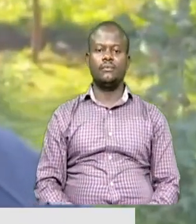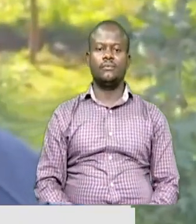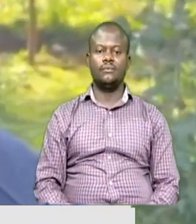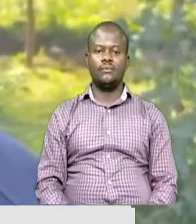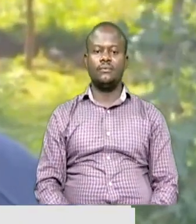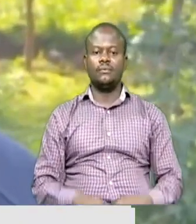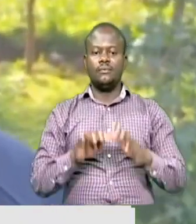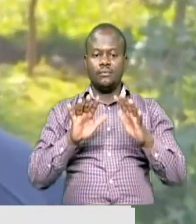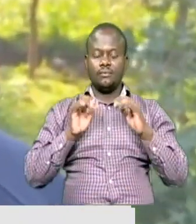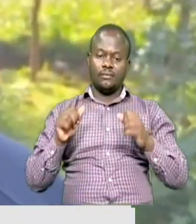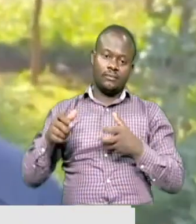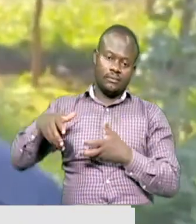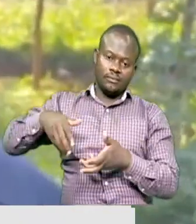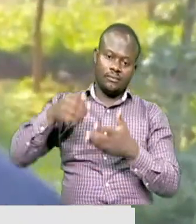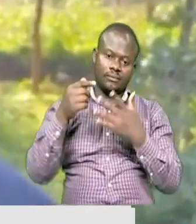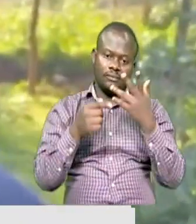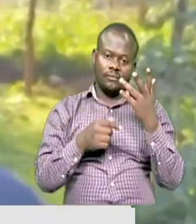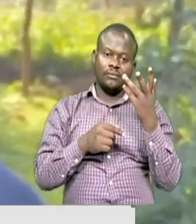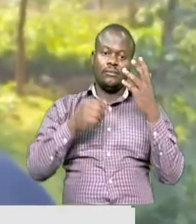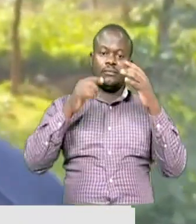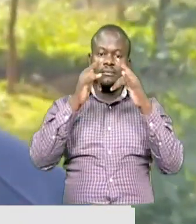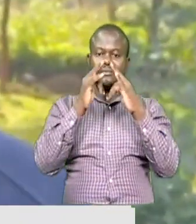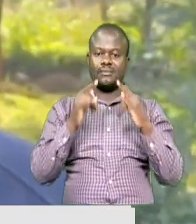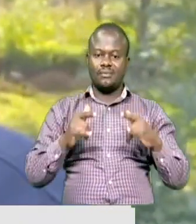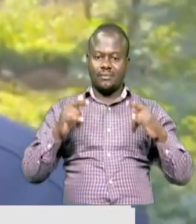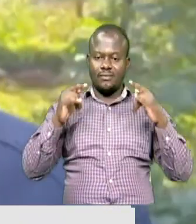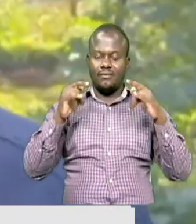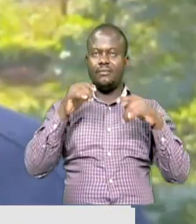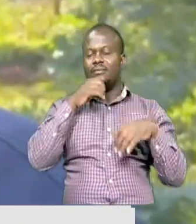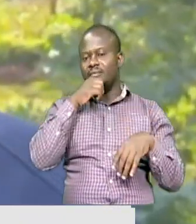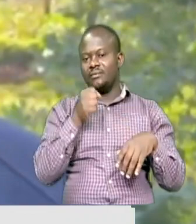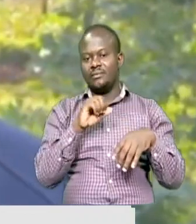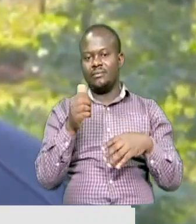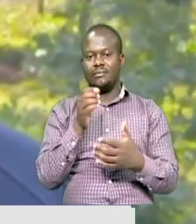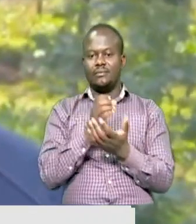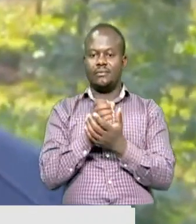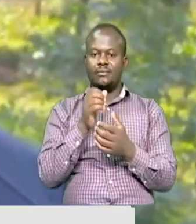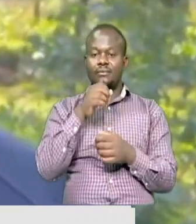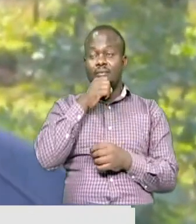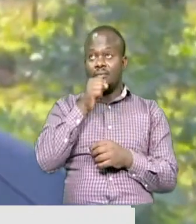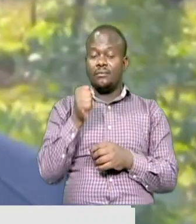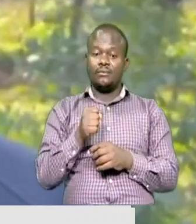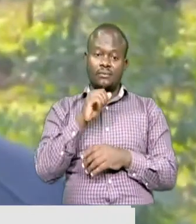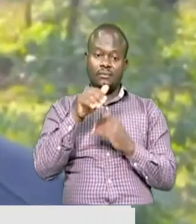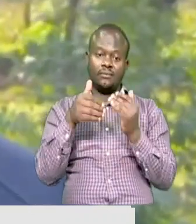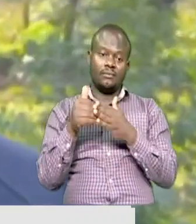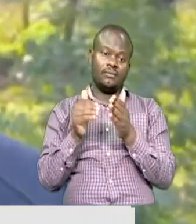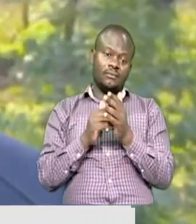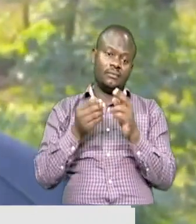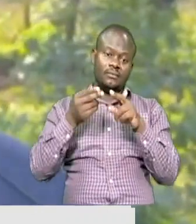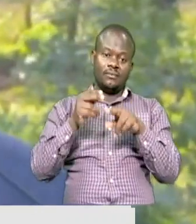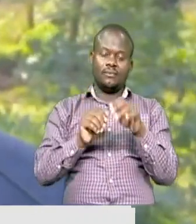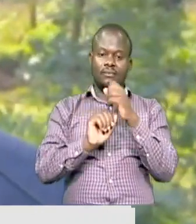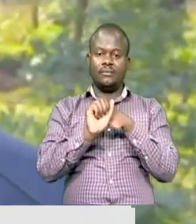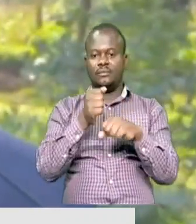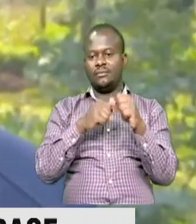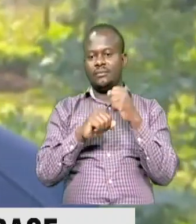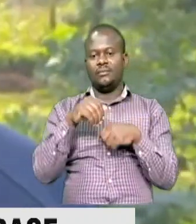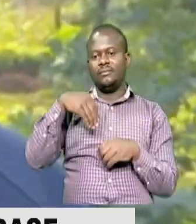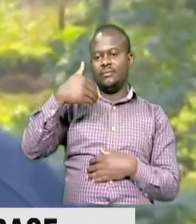n'ibintu bya za supanete zishaje n'ibindi by'amacupa n'ibiki, hanyuma hakajya habaho n'igikorwa cyo ngo buri